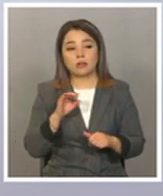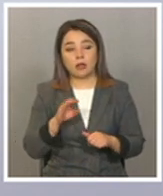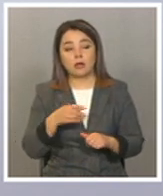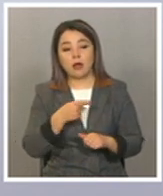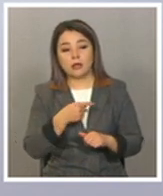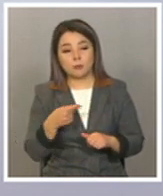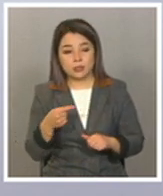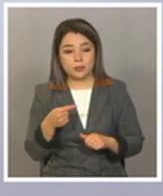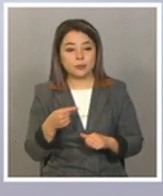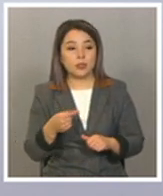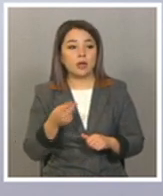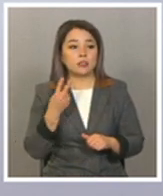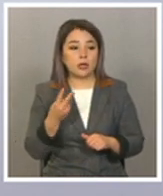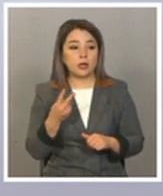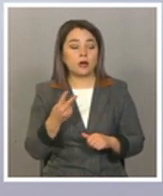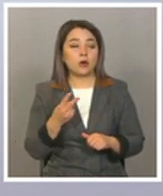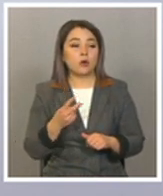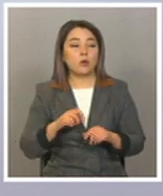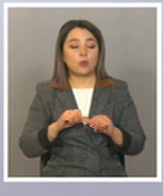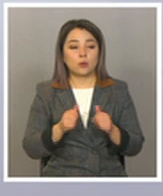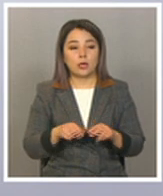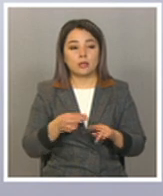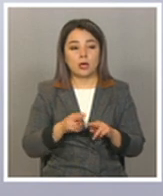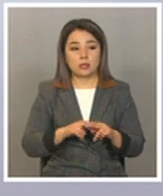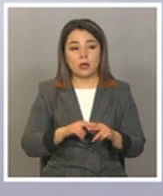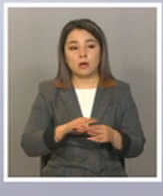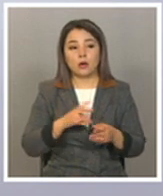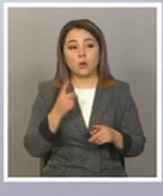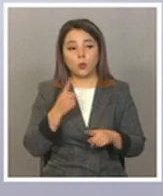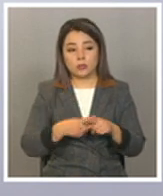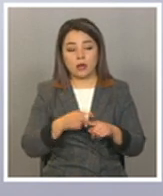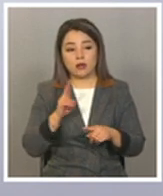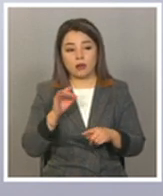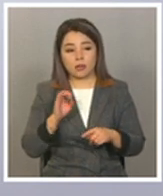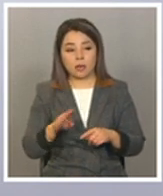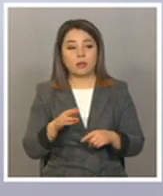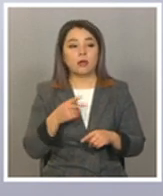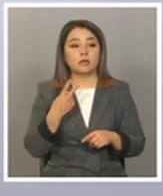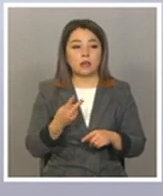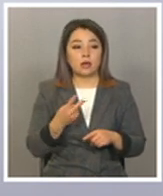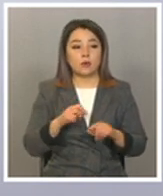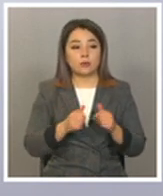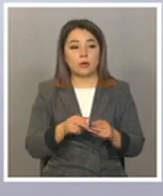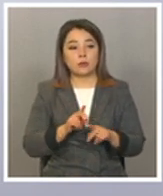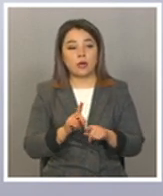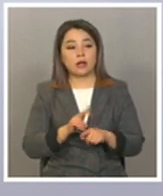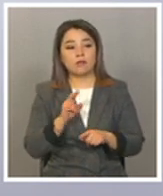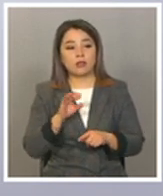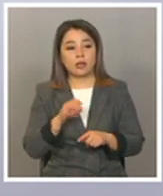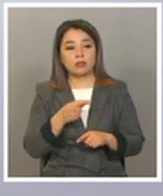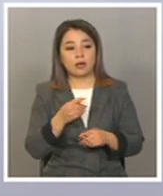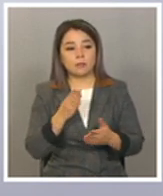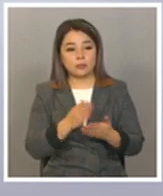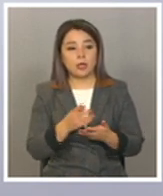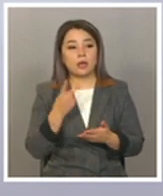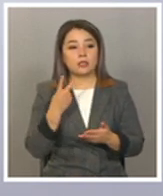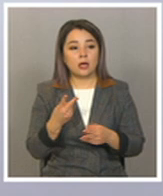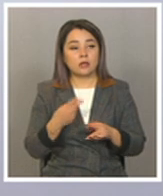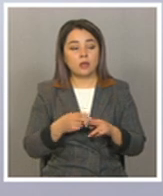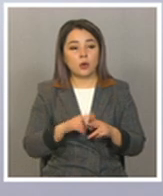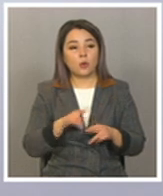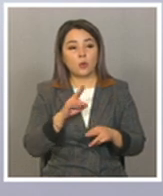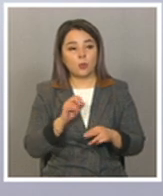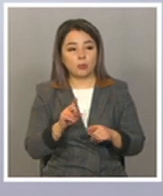айырмасы, екі өрнектің қосындысының квадраты, екі өрнектің айырмасының квадраты, екі өрнектің